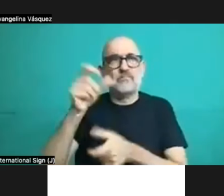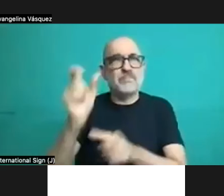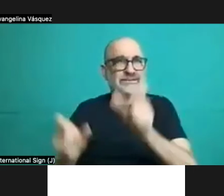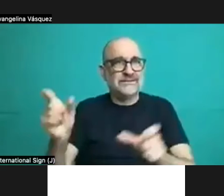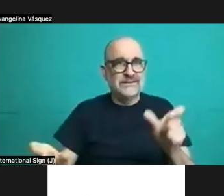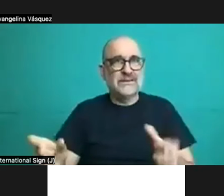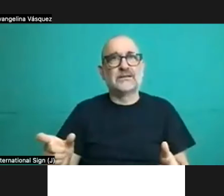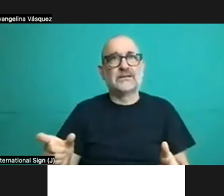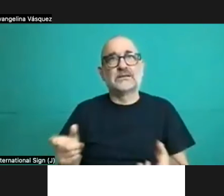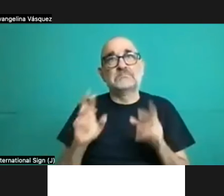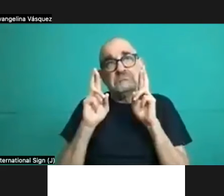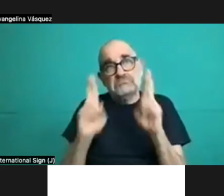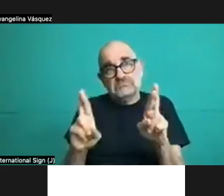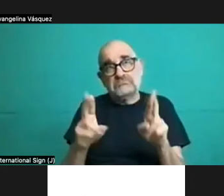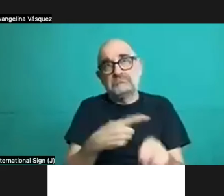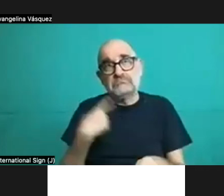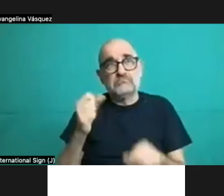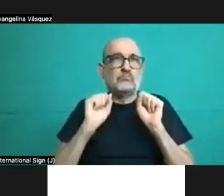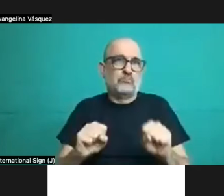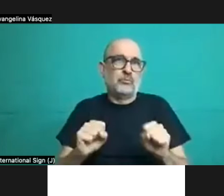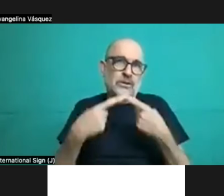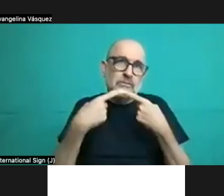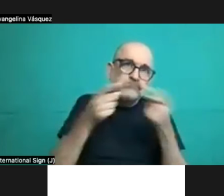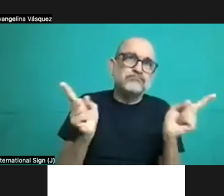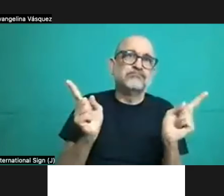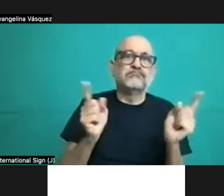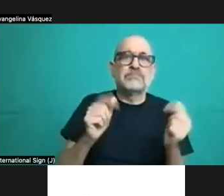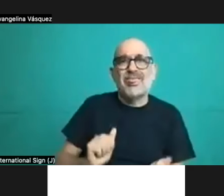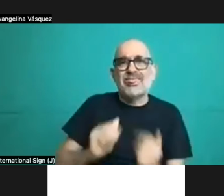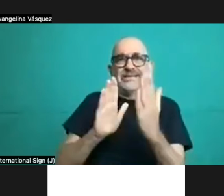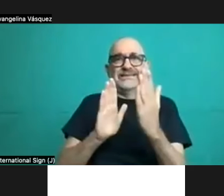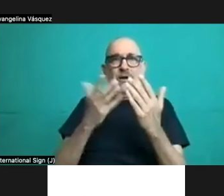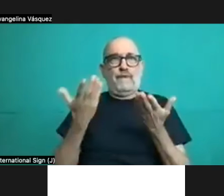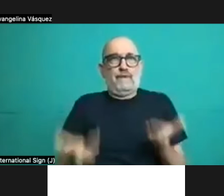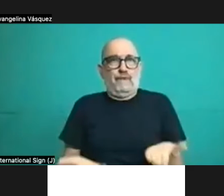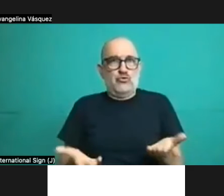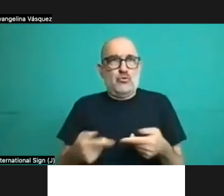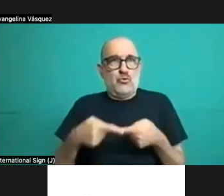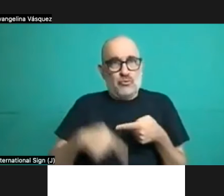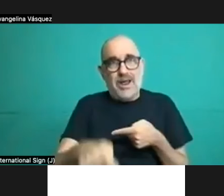ce relever le défi en avril 2024.